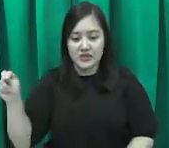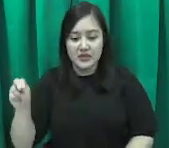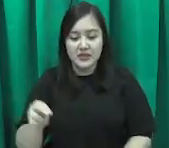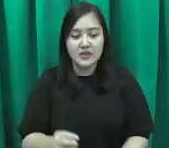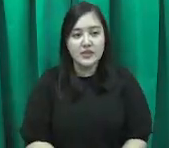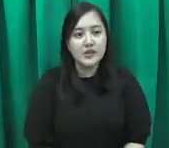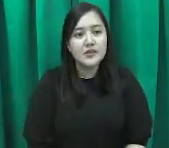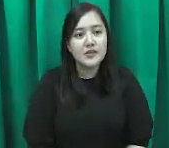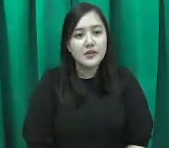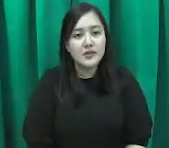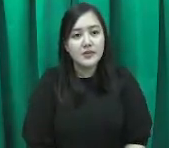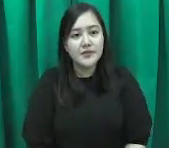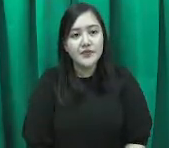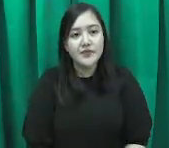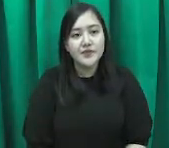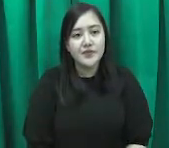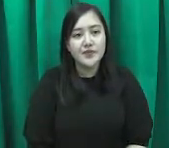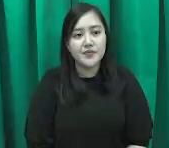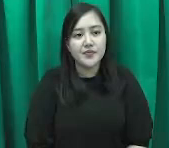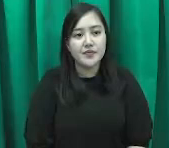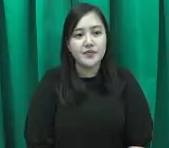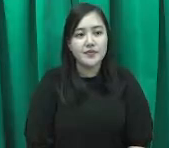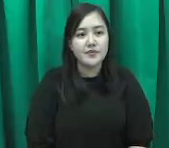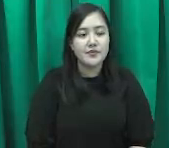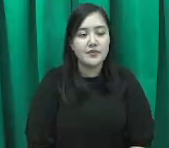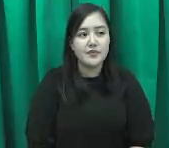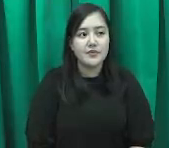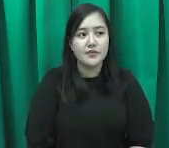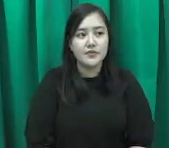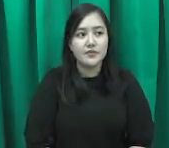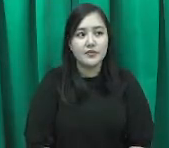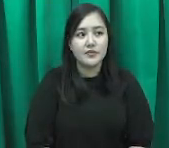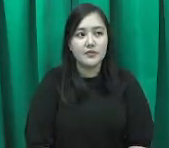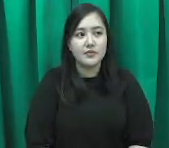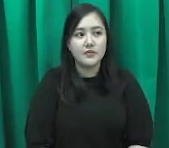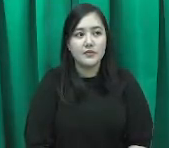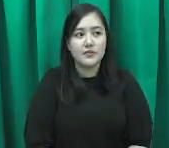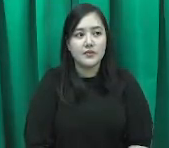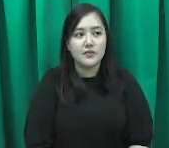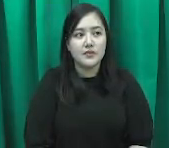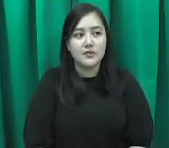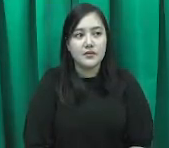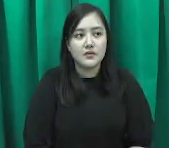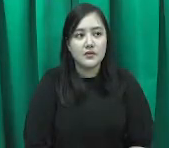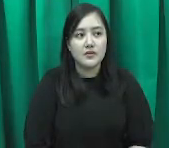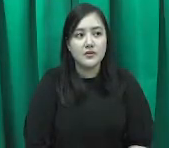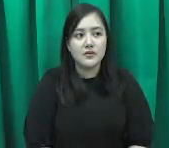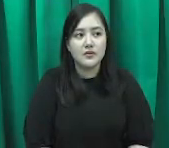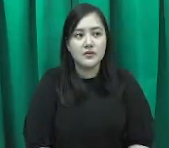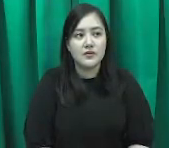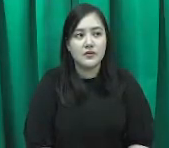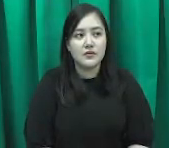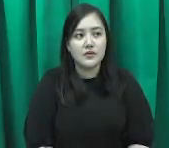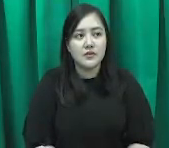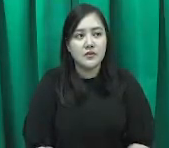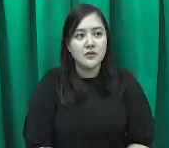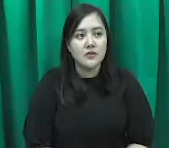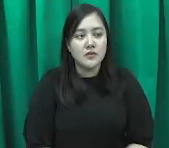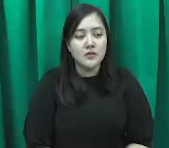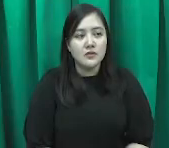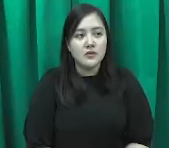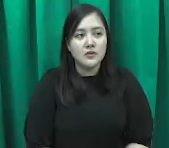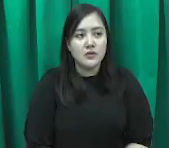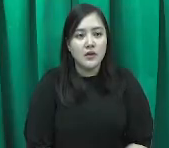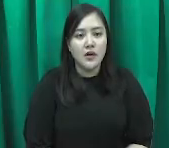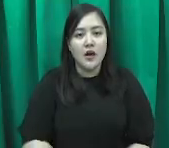Pero, kasi parang iniisip ko, naku, pag iniwanan ako nito, tapos ano, yung wala akong trabaho. Saan